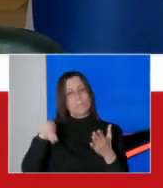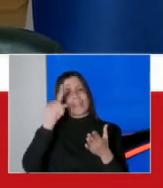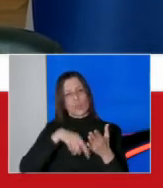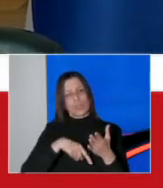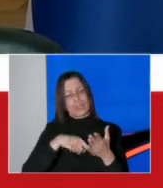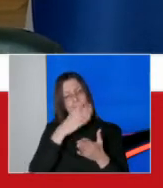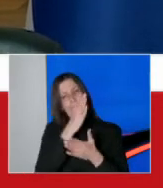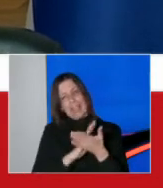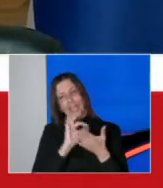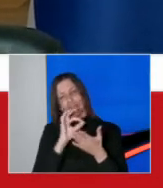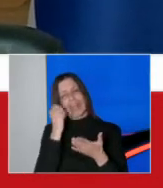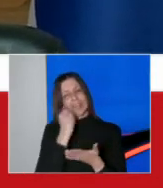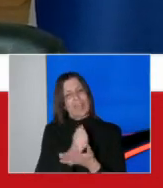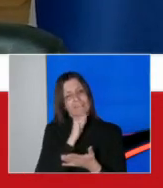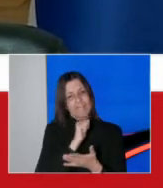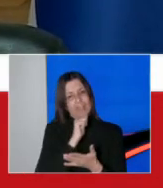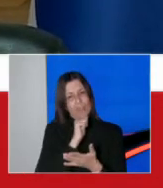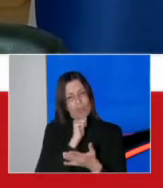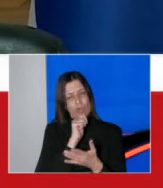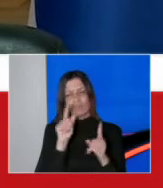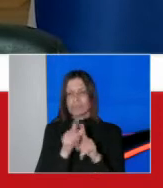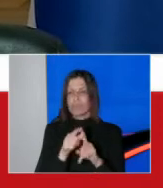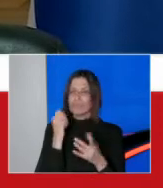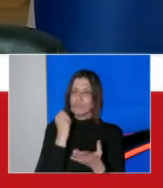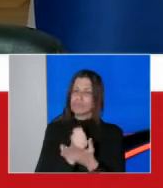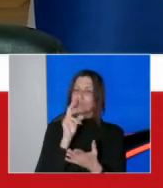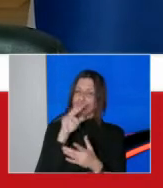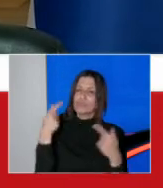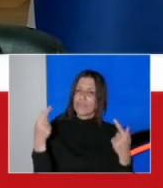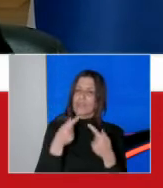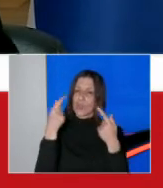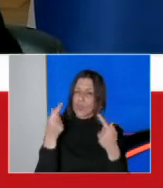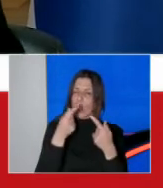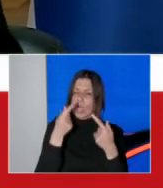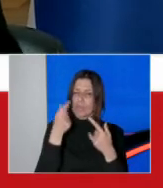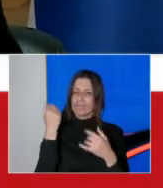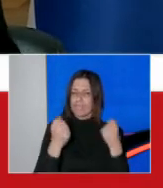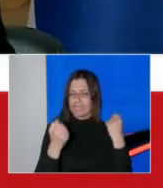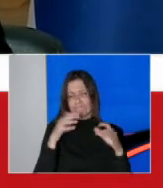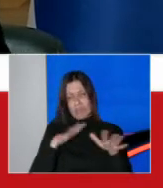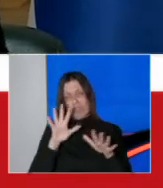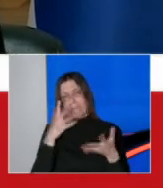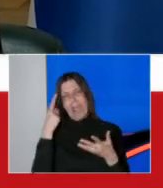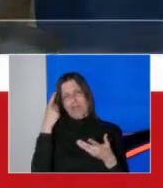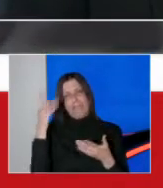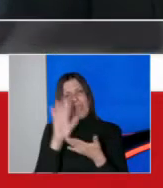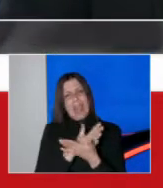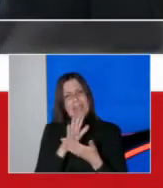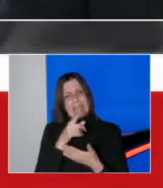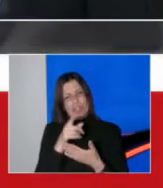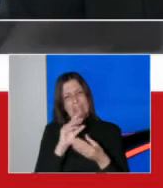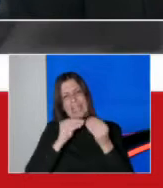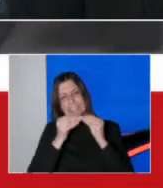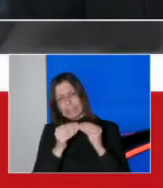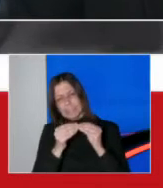של התו הירוק, אותו תו שיש עליו ויכוח נוקב בממשלה. מה אתה חושב על ההחלטה הזאת בעצם